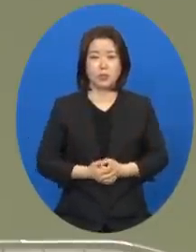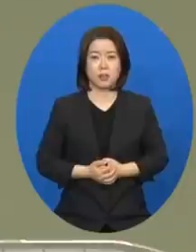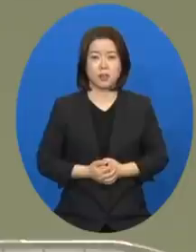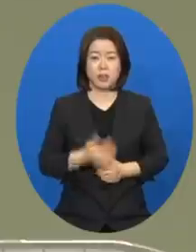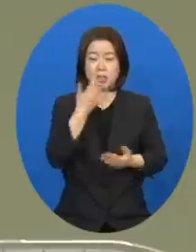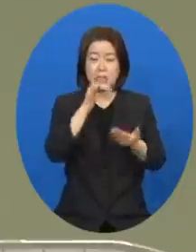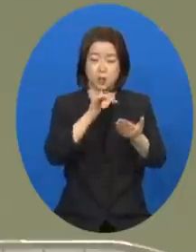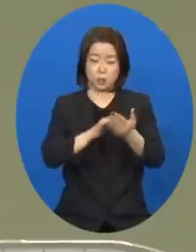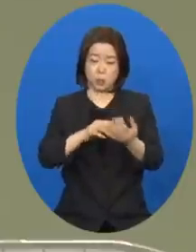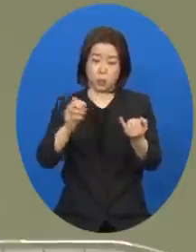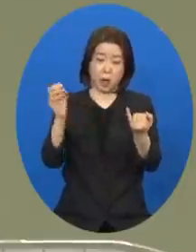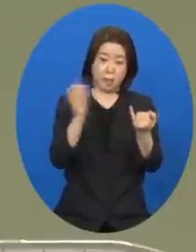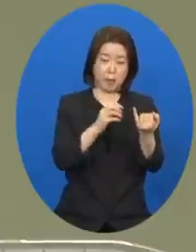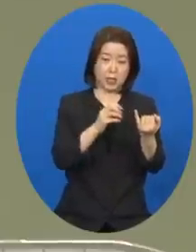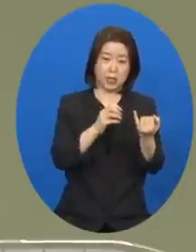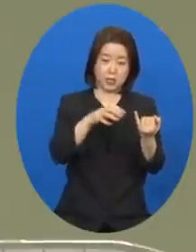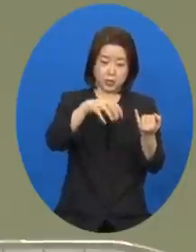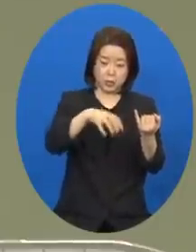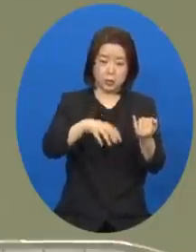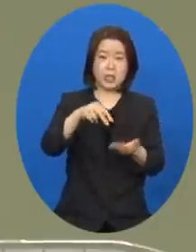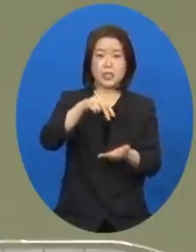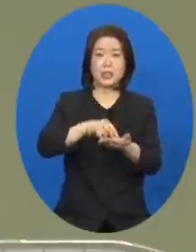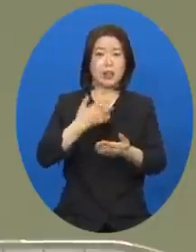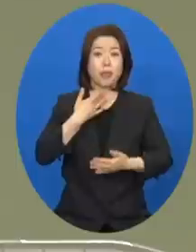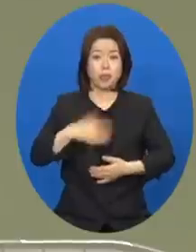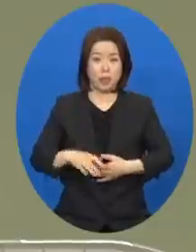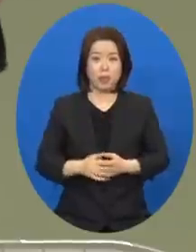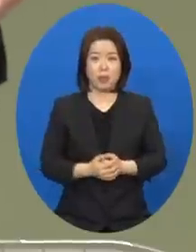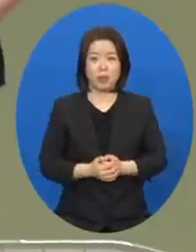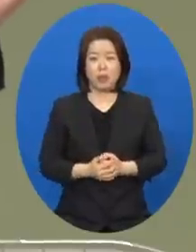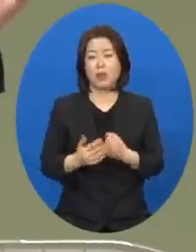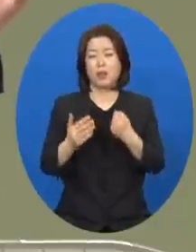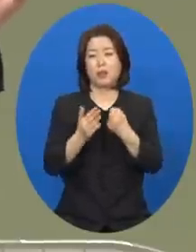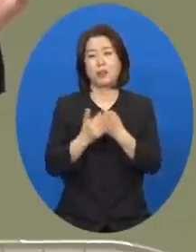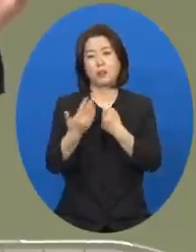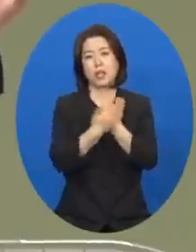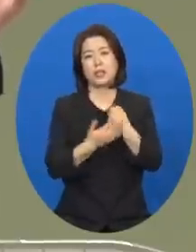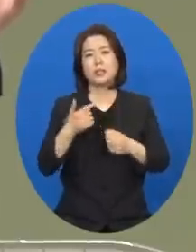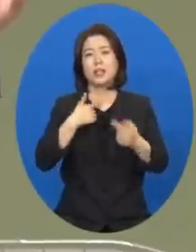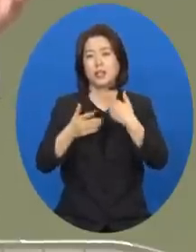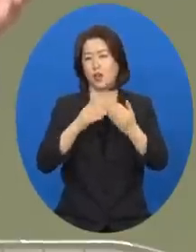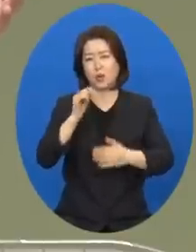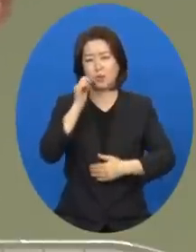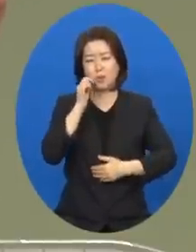돌에 맞는 자리에 서본 적이 없는 거예요. 그러니까 은혜를 경험을 못한 거죠.